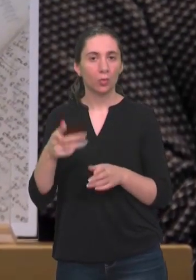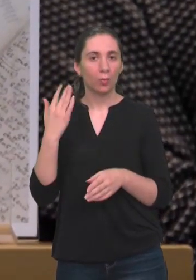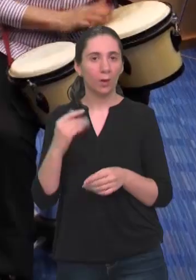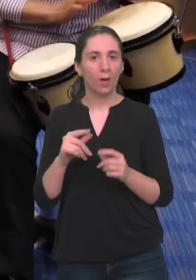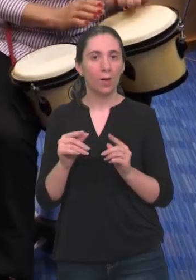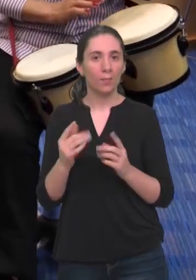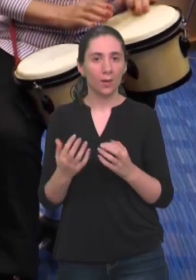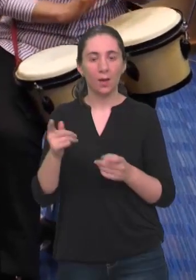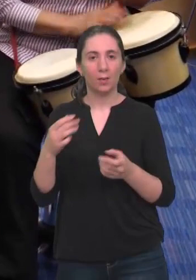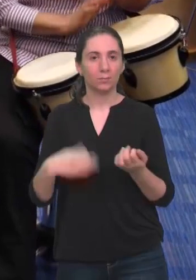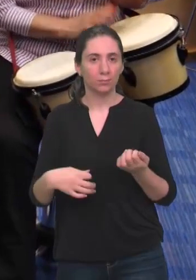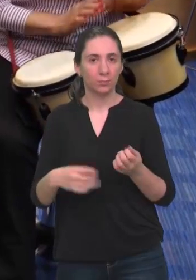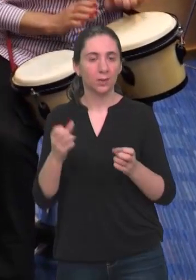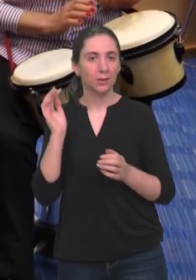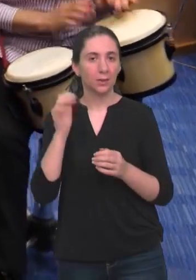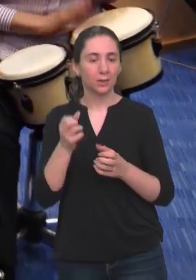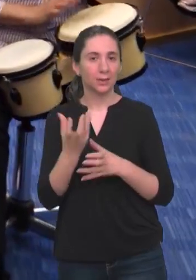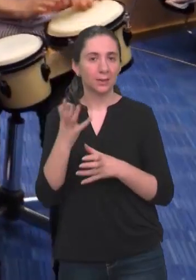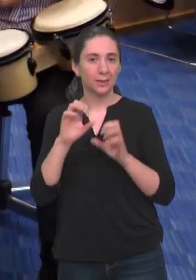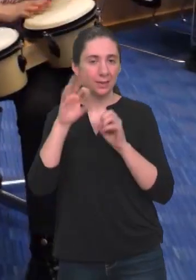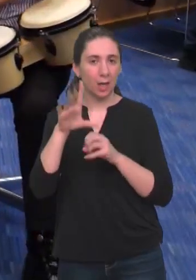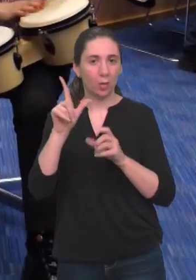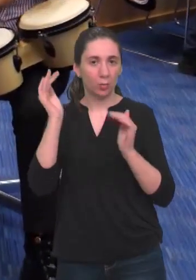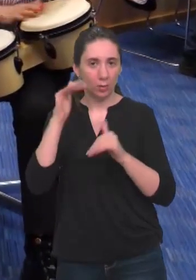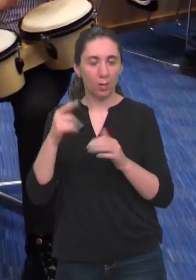bend Sjaju tami pokaže što su uvježbali.